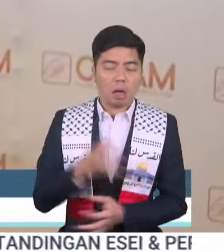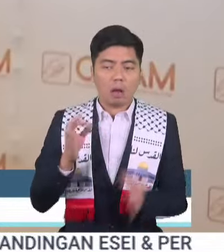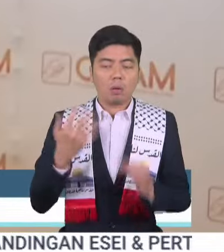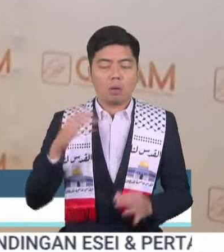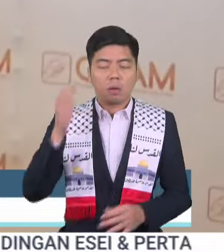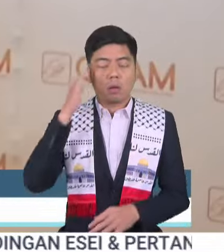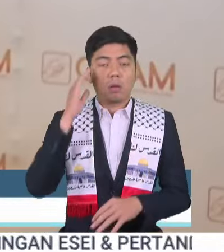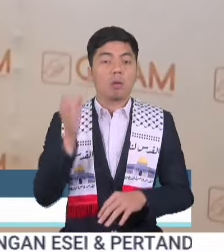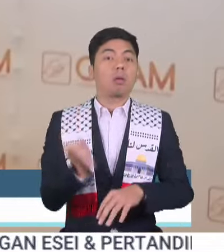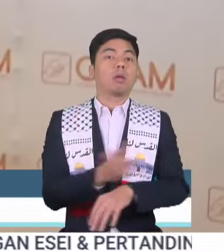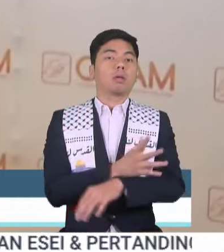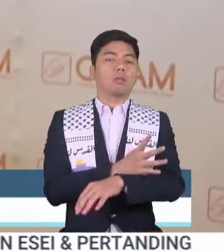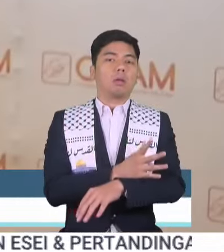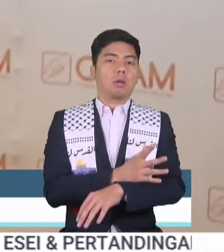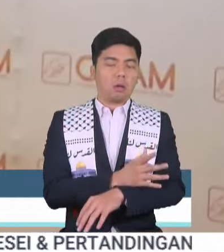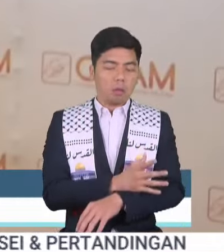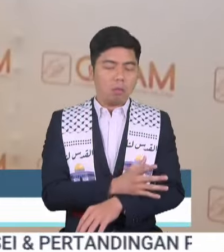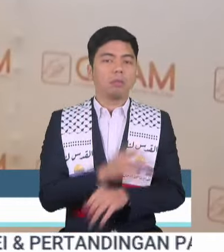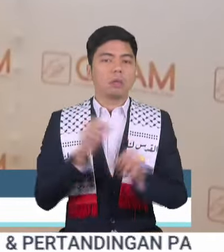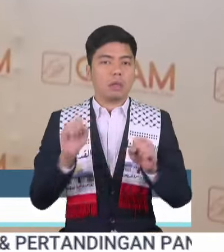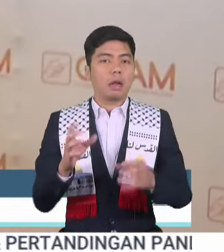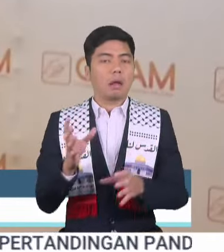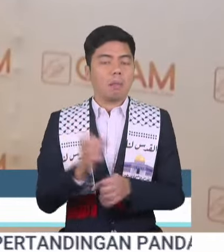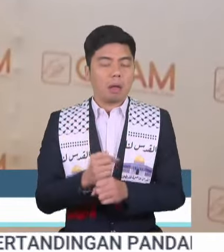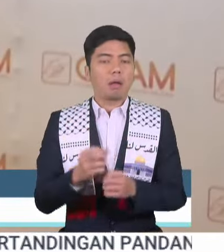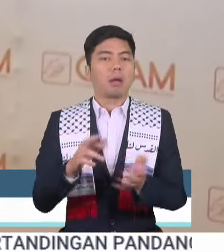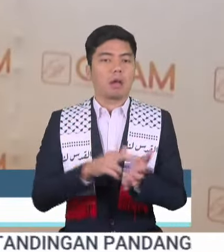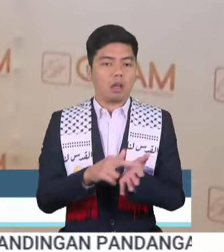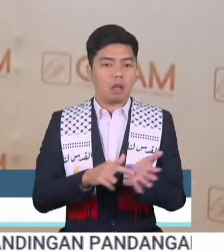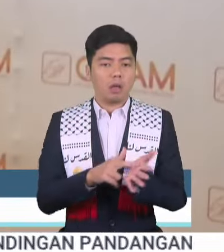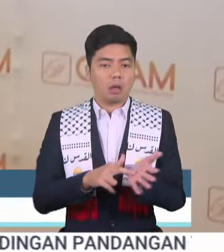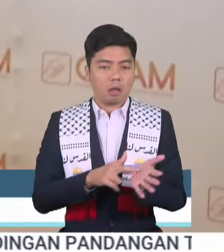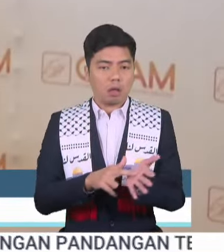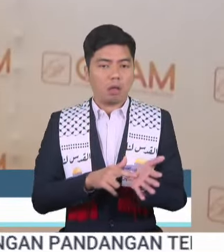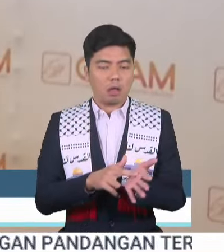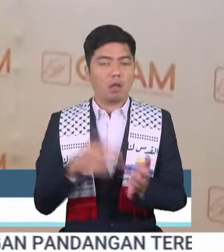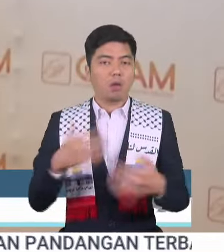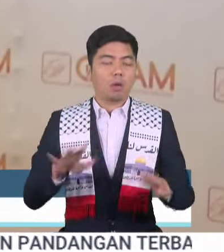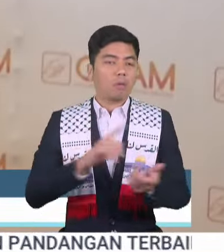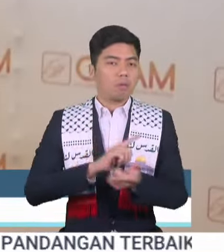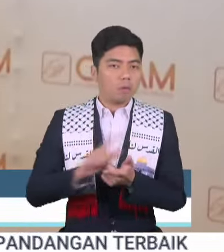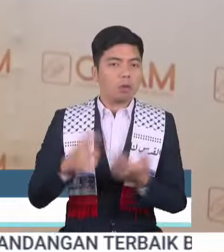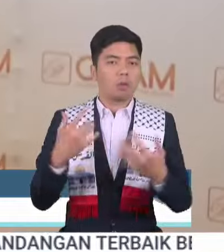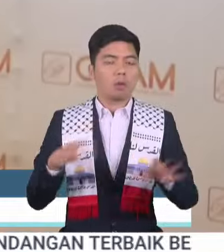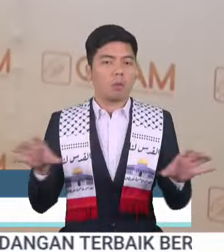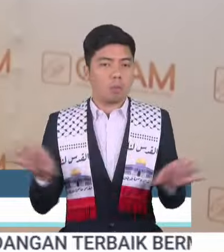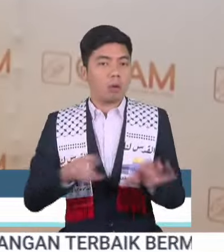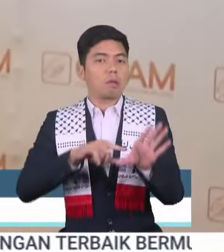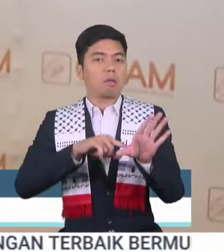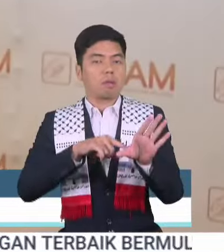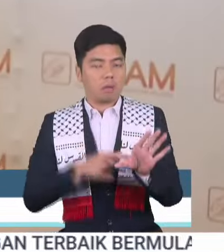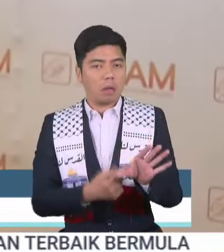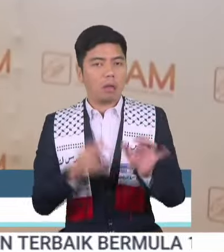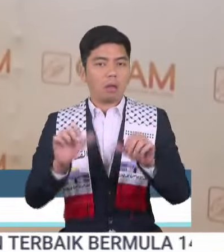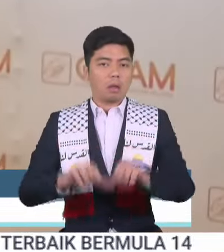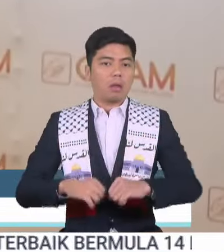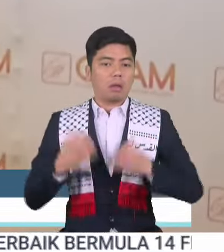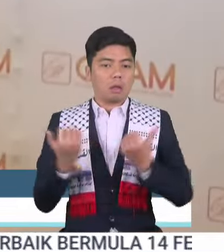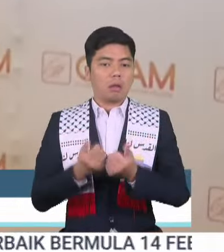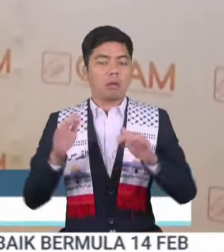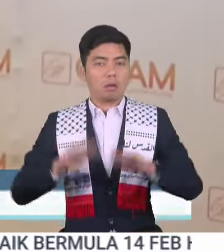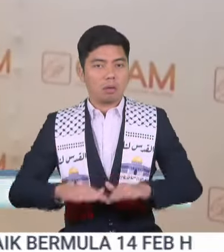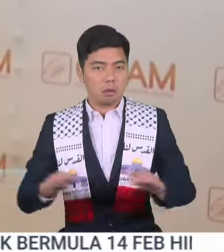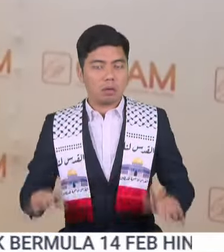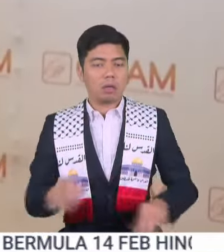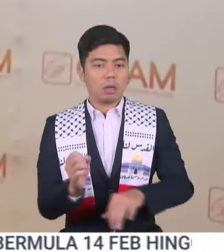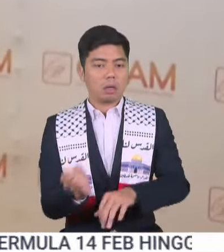kanser mendapat rawatan yang sebenarnya. Beliau telah melancarkan ataupun memulakan Persatuan Children